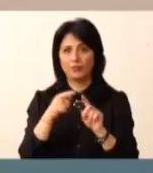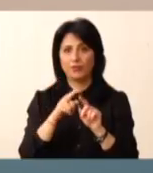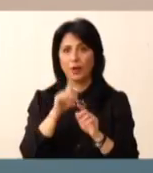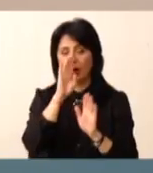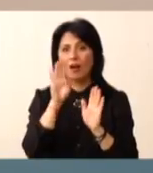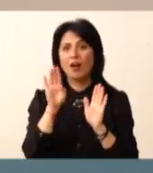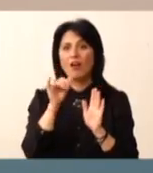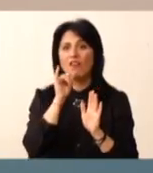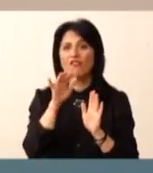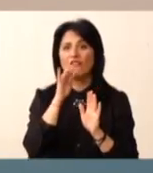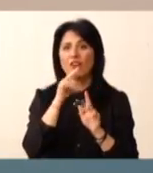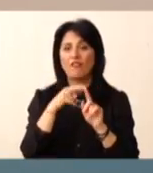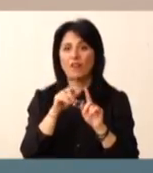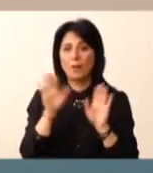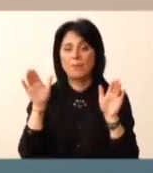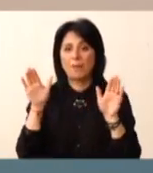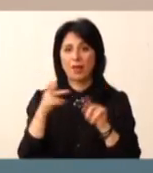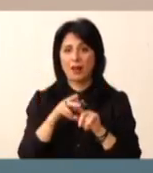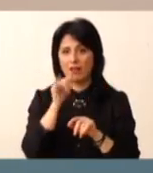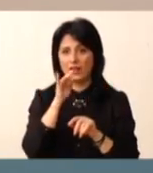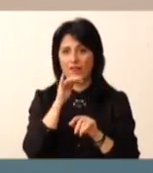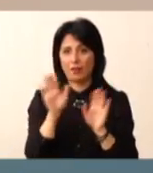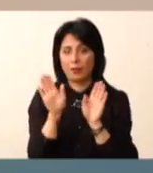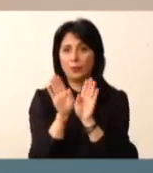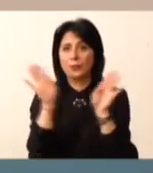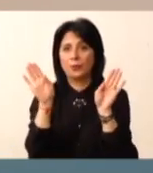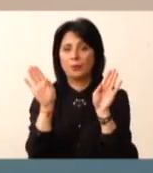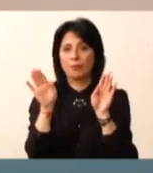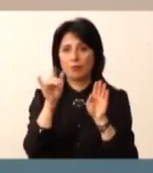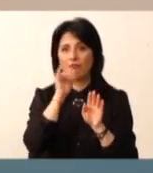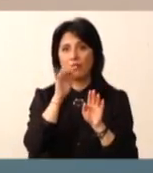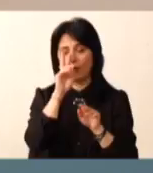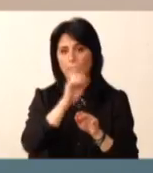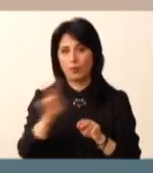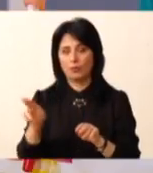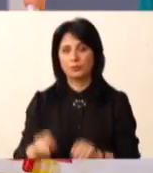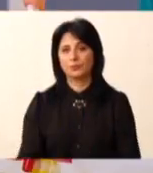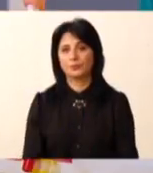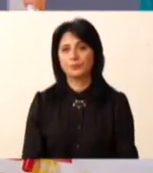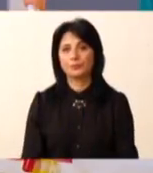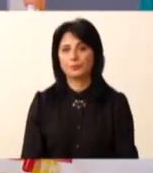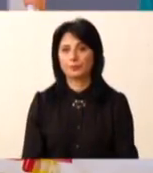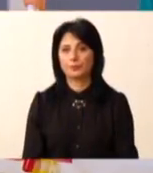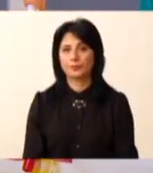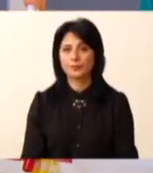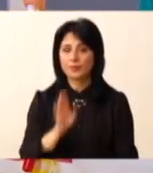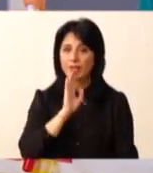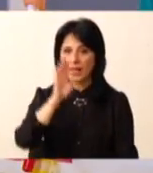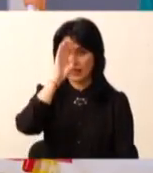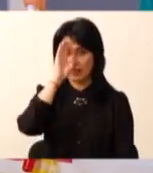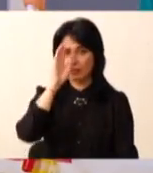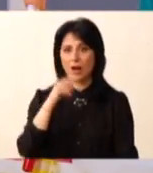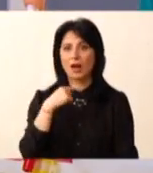მიამსგავსებენ პეპელას, ვინაიდან აი ესეთი გაშლილი ფრთების მსგავსი აგებულება აქვს. ქალის და